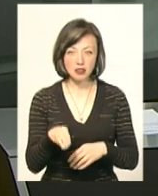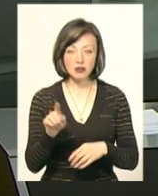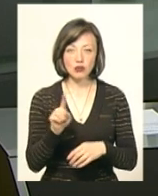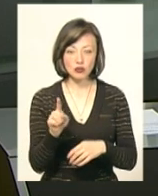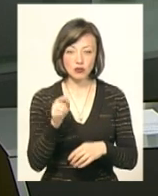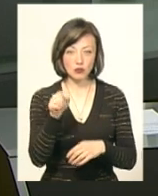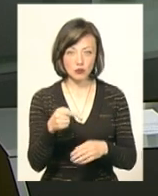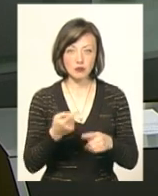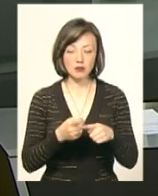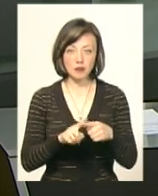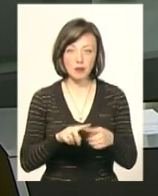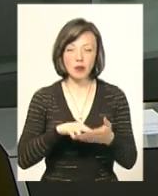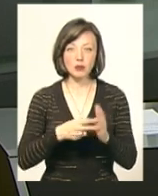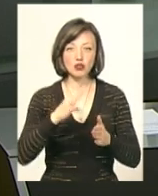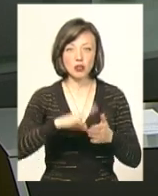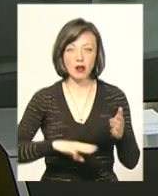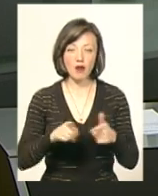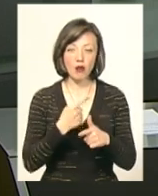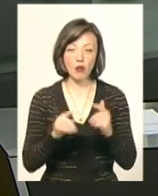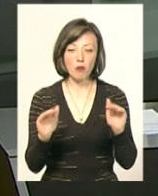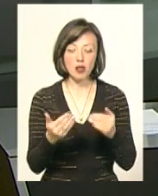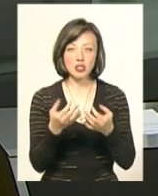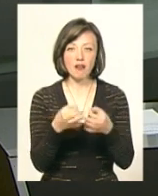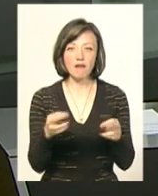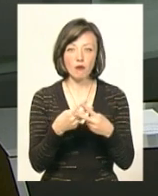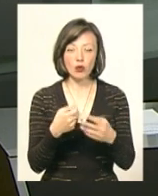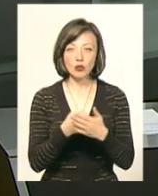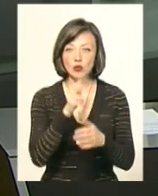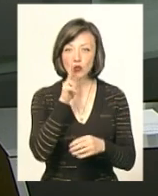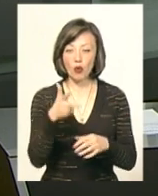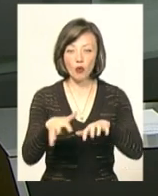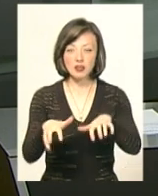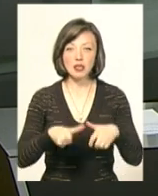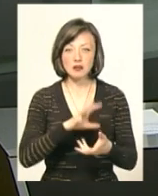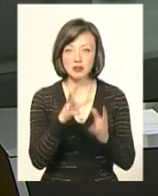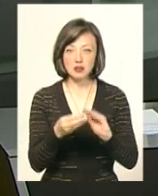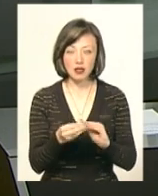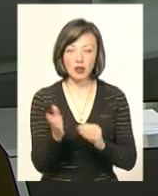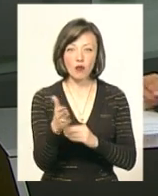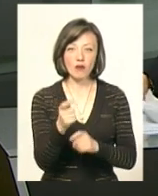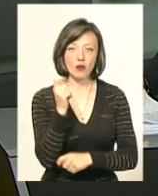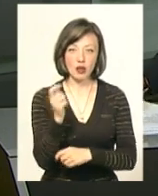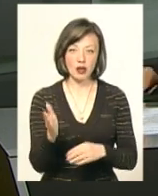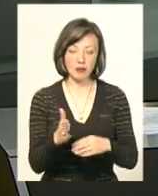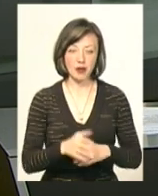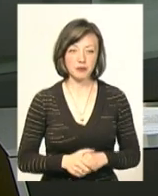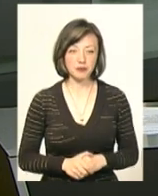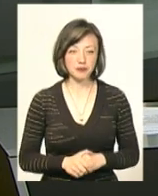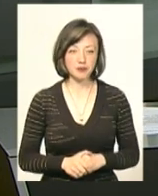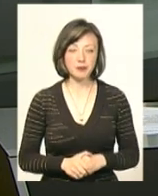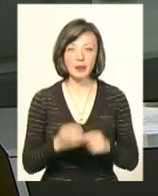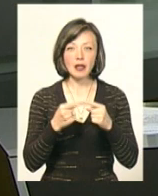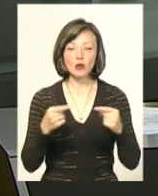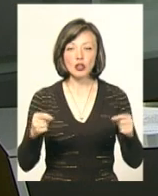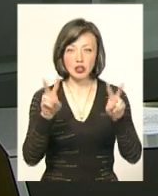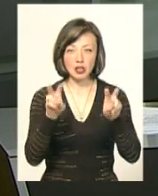інкримінується чоловіку, передбачає штраф або обмеження волі до 3 років з конфіскацією знарядь лову та риби. І до